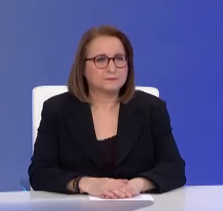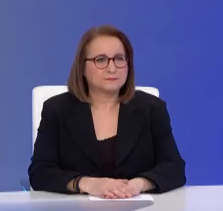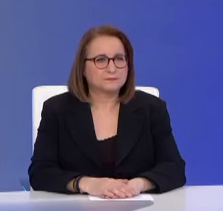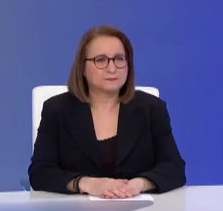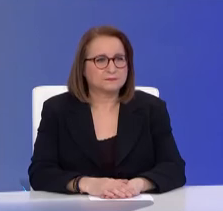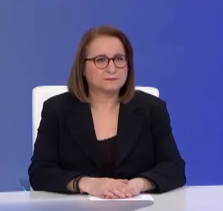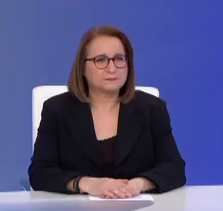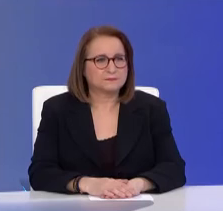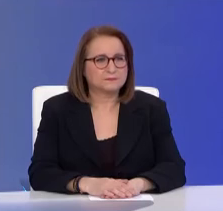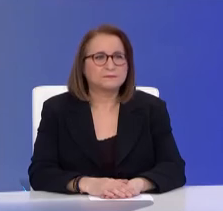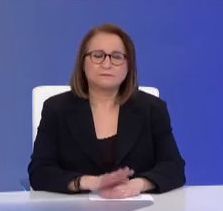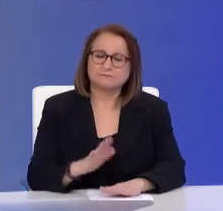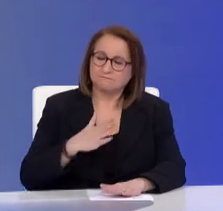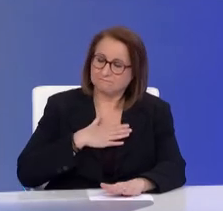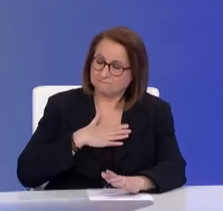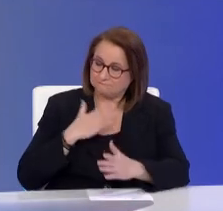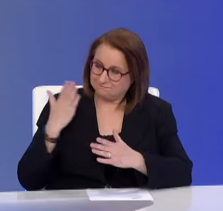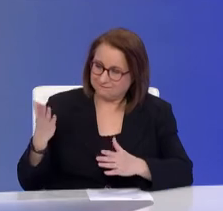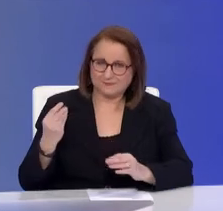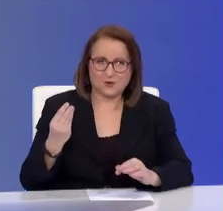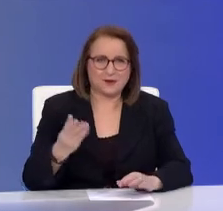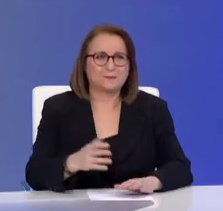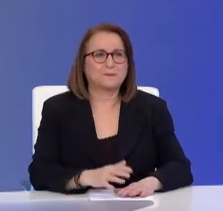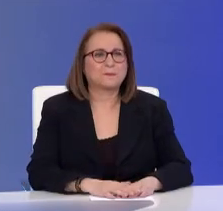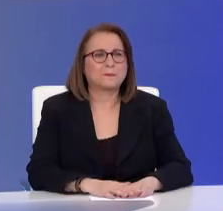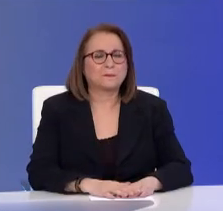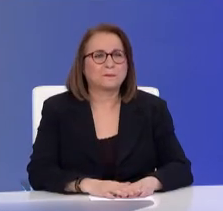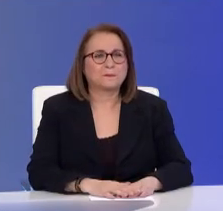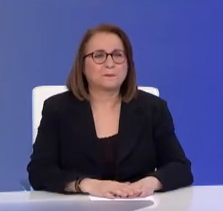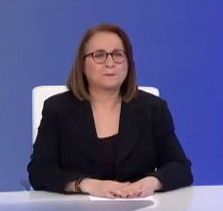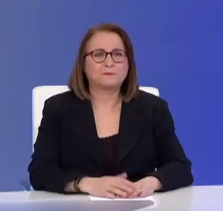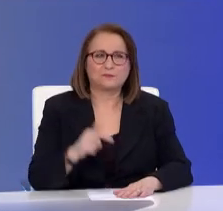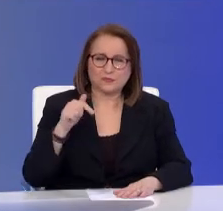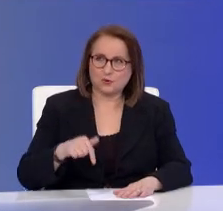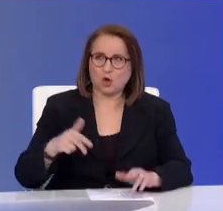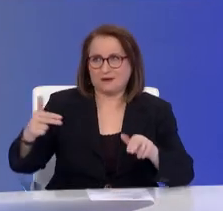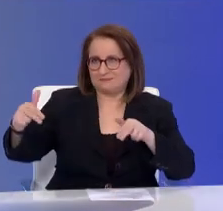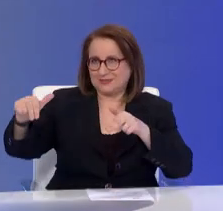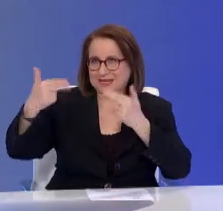Σας ευχαριστούμε, κυρία Πρόεδρε. Thank you very much. Now we have